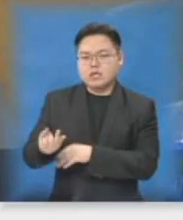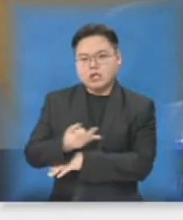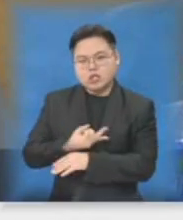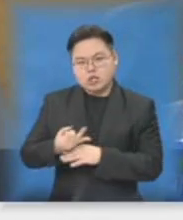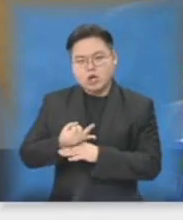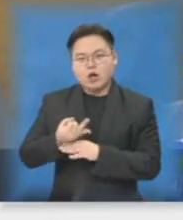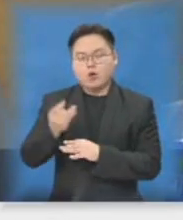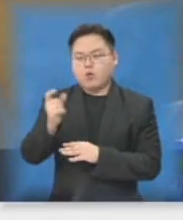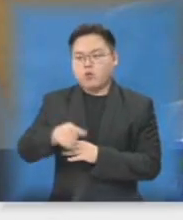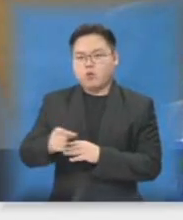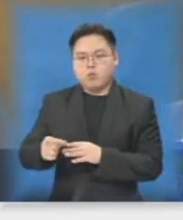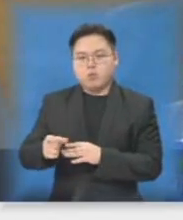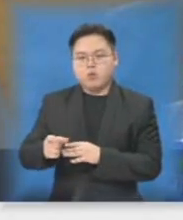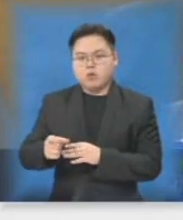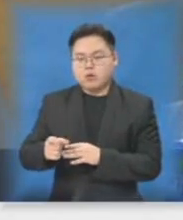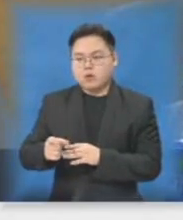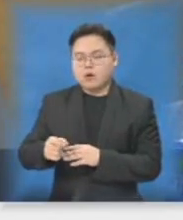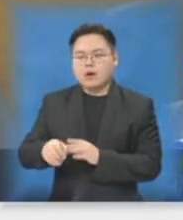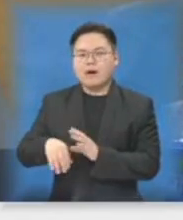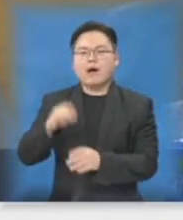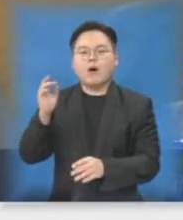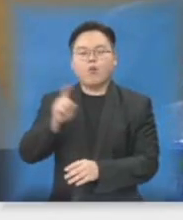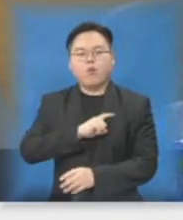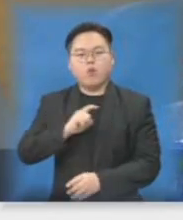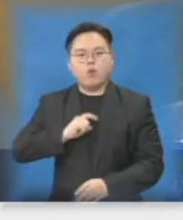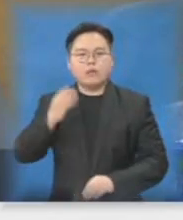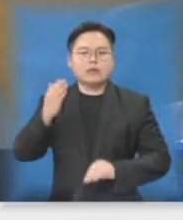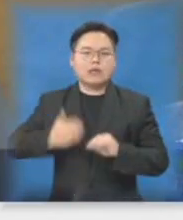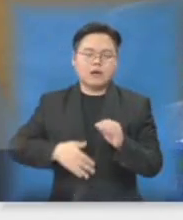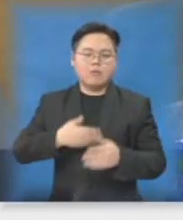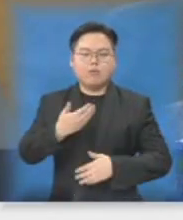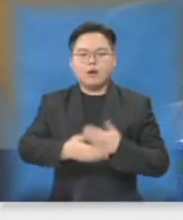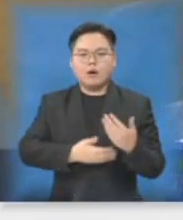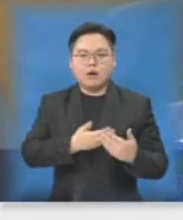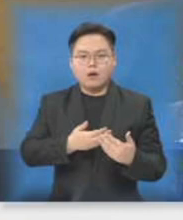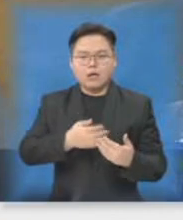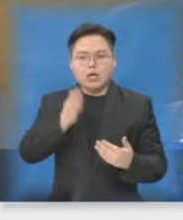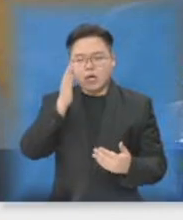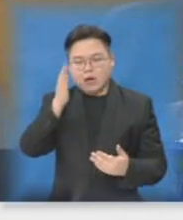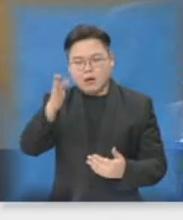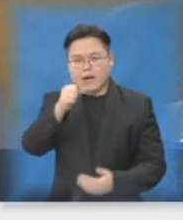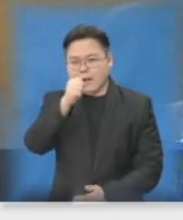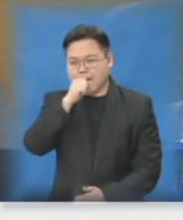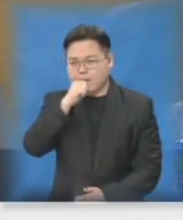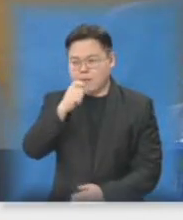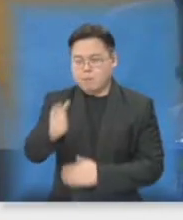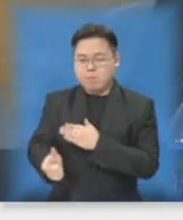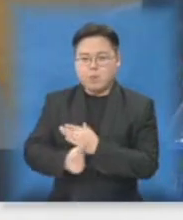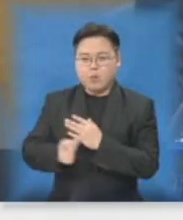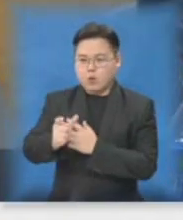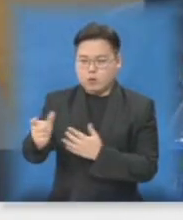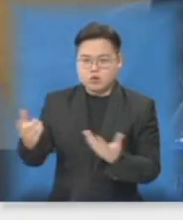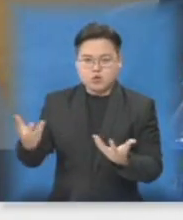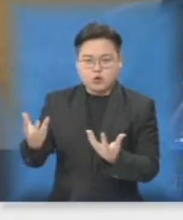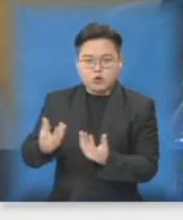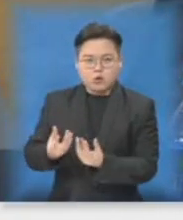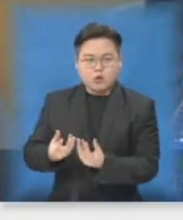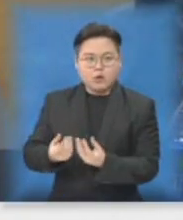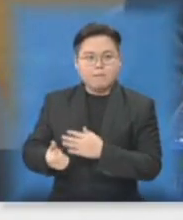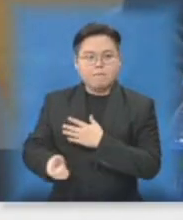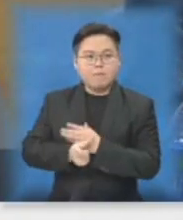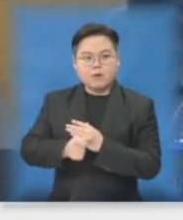одоо үйл ажиллагаа явуулаад явж байгаа. Үнэхээр ирээдүйн уламжлалт хандж байгаа хэрэг. Энэ мэрэгчлэрийн ажиллаад явж байгаа бол ямар хэмжээний үн цэнийг